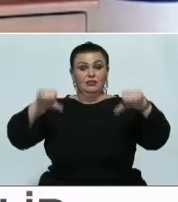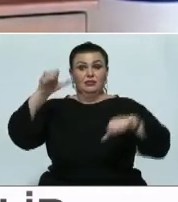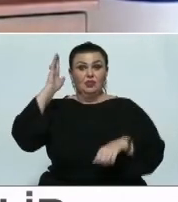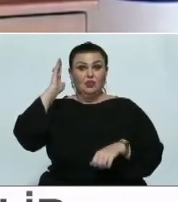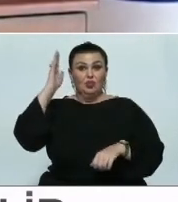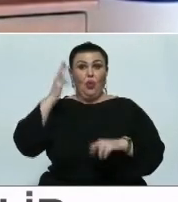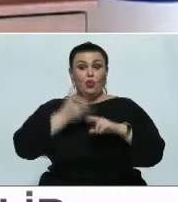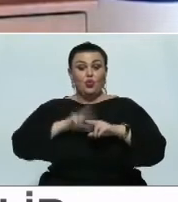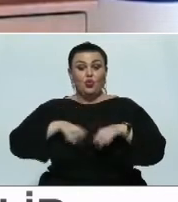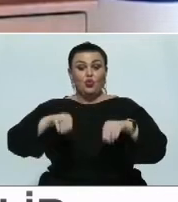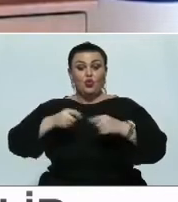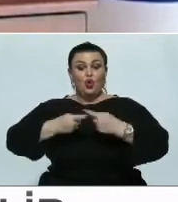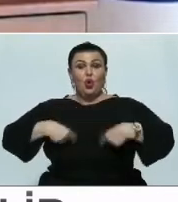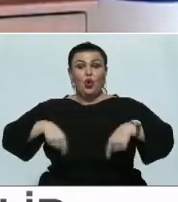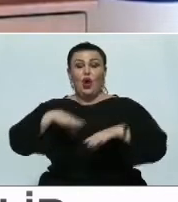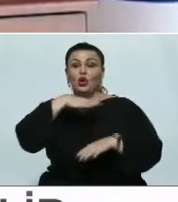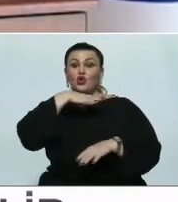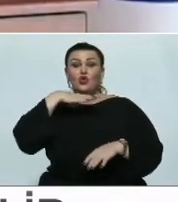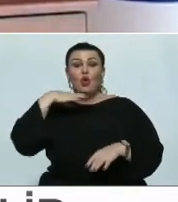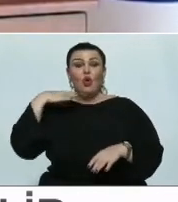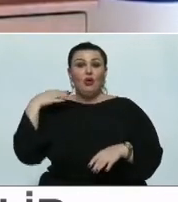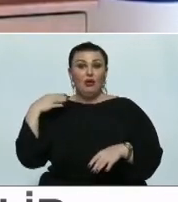o topraklarda çok daha fazla